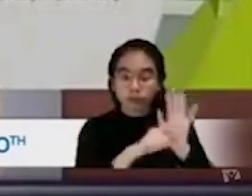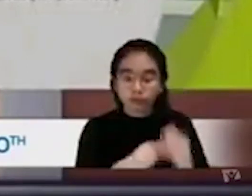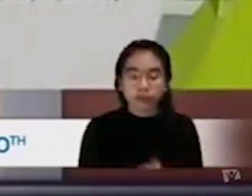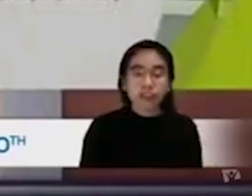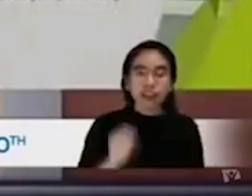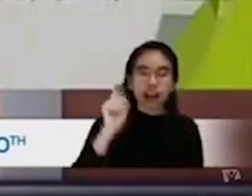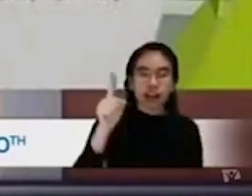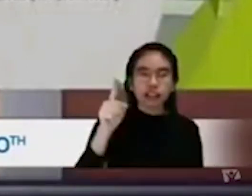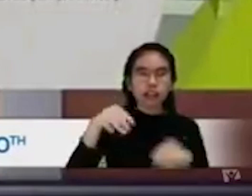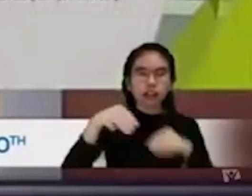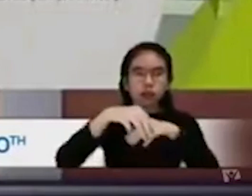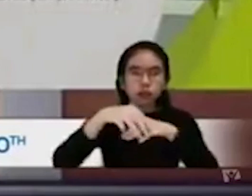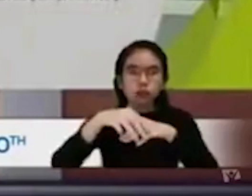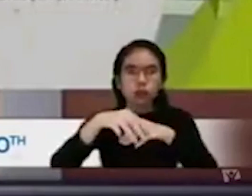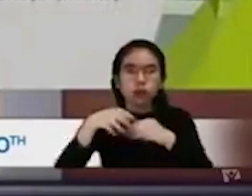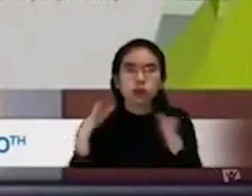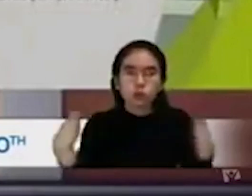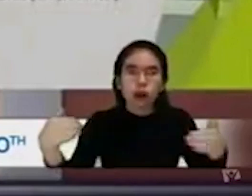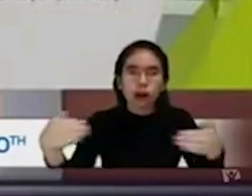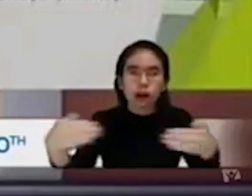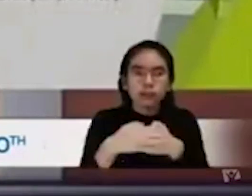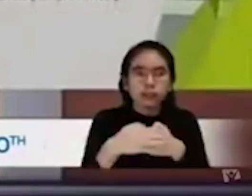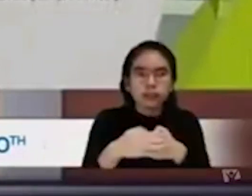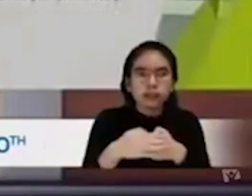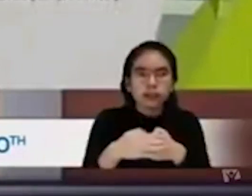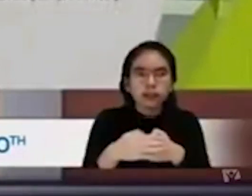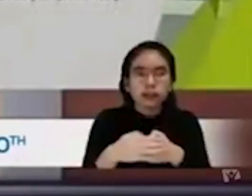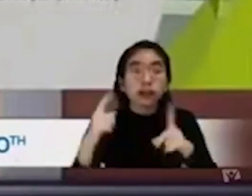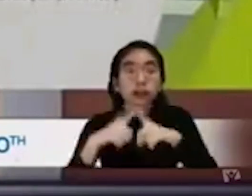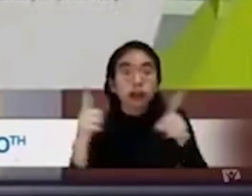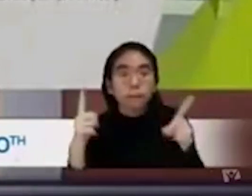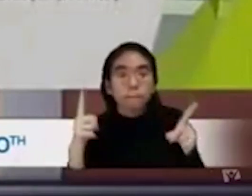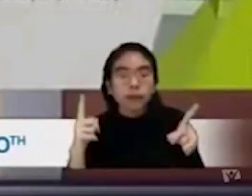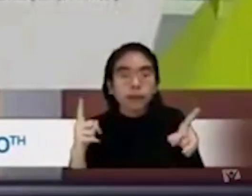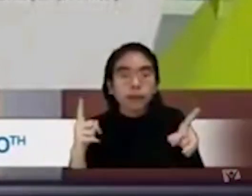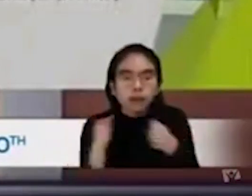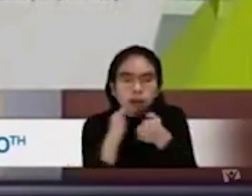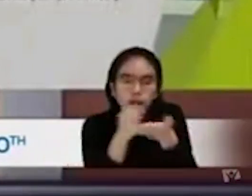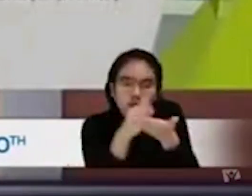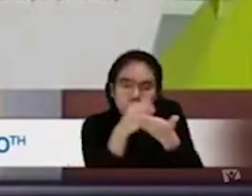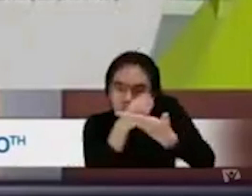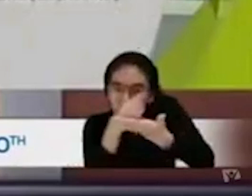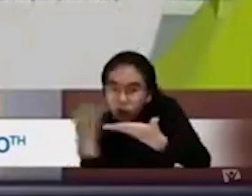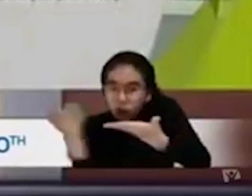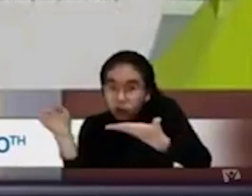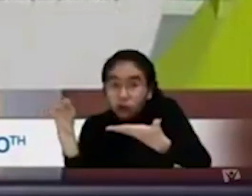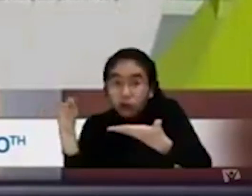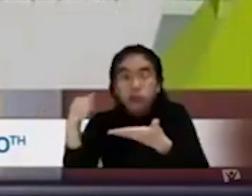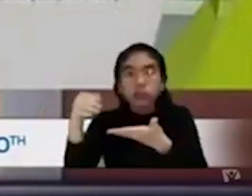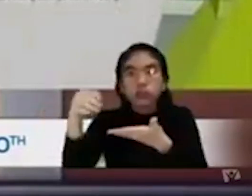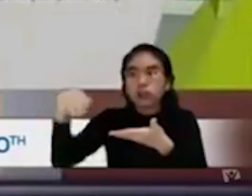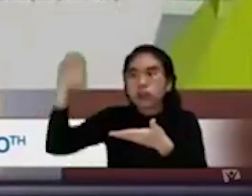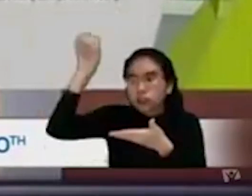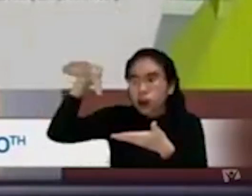Jadi sepertinya ada pemisahan. Padahal itu satu ruangan, tapi dengan adanya cahaya, ini akan